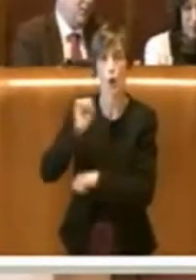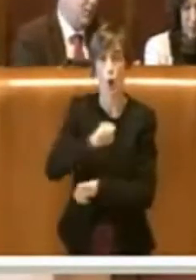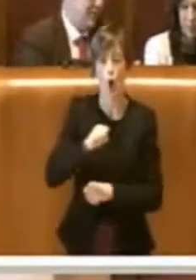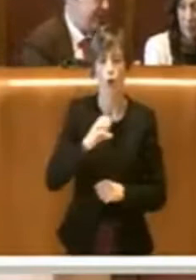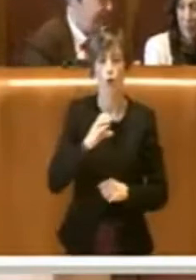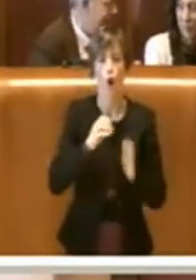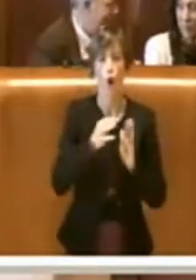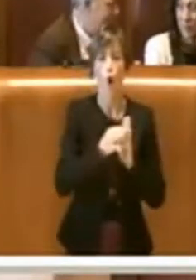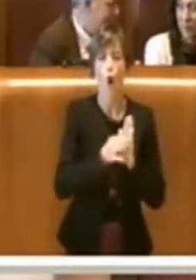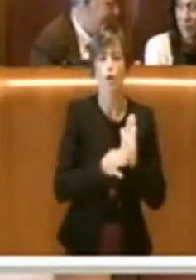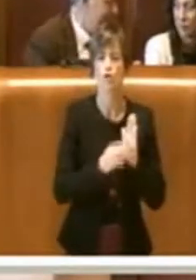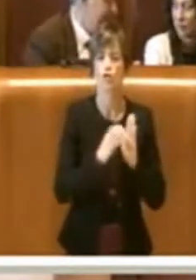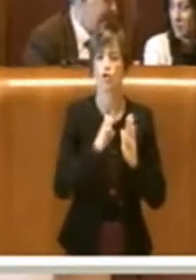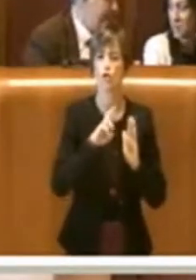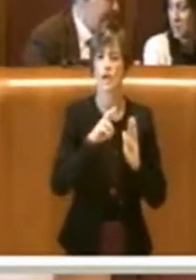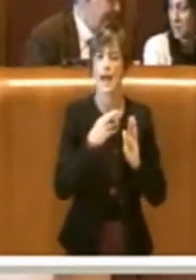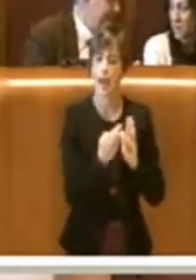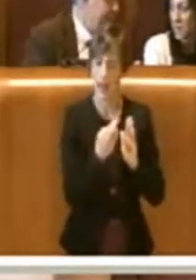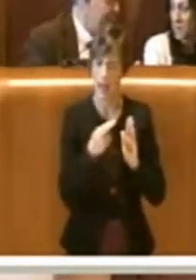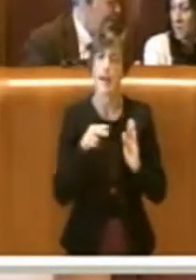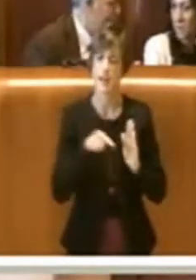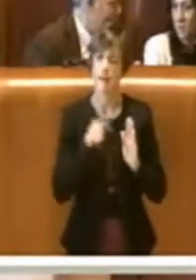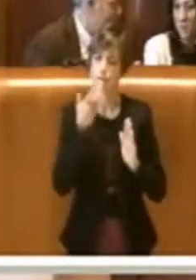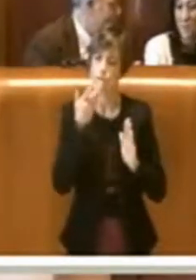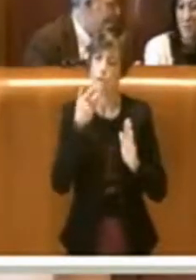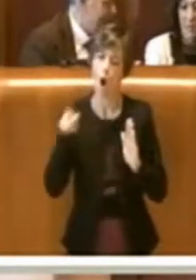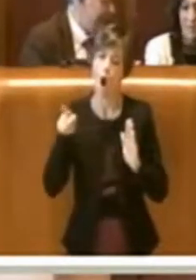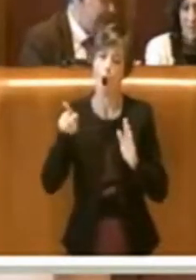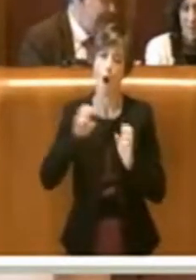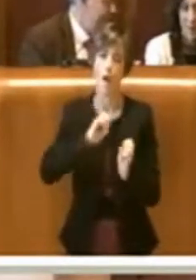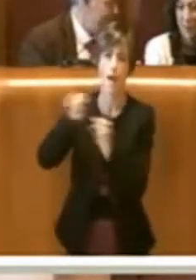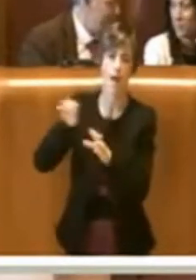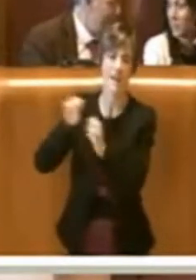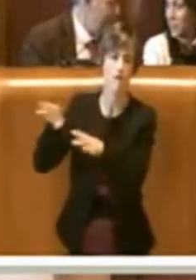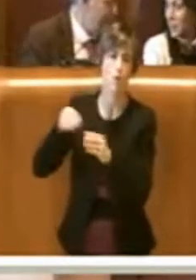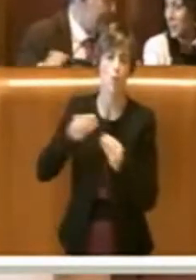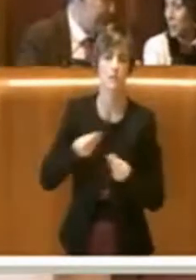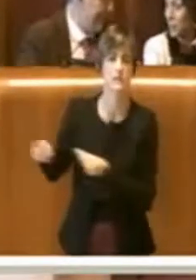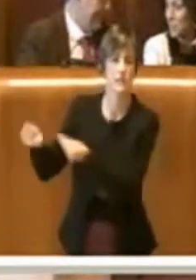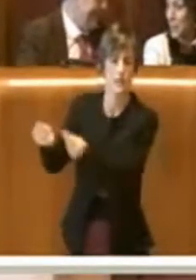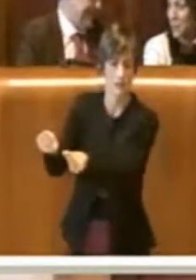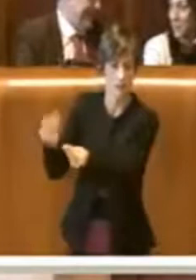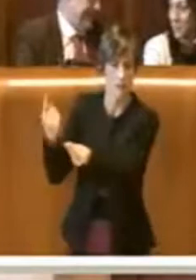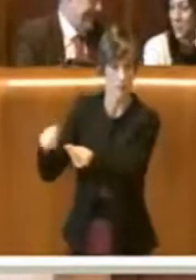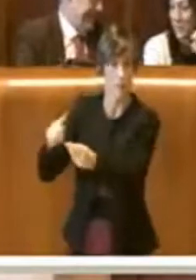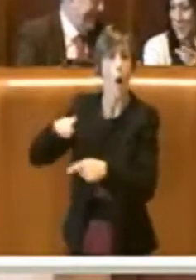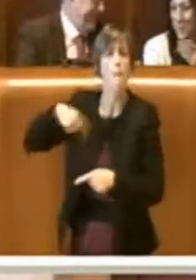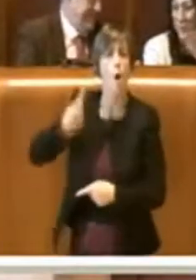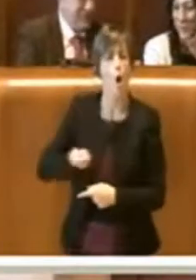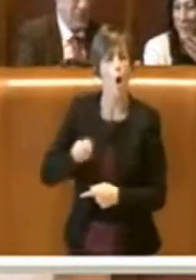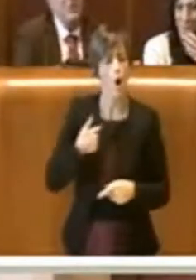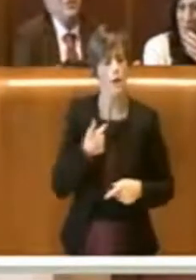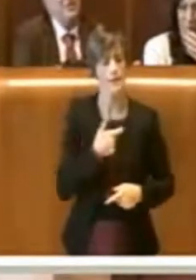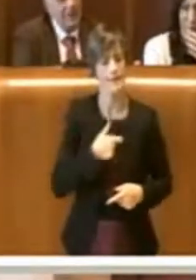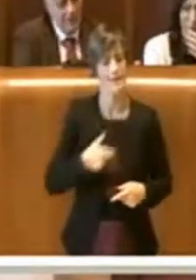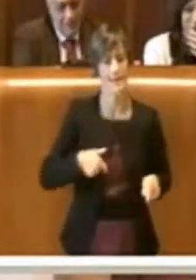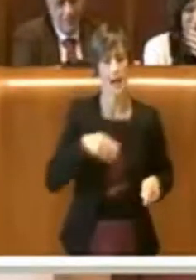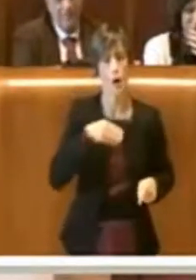quella discarica. Dopodiché il sindaco Marino con l'assessore